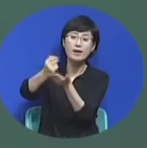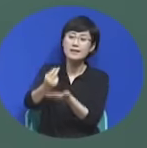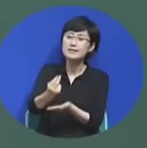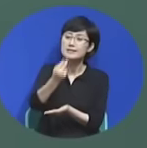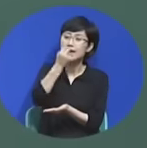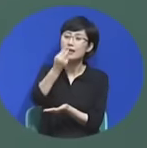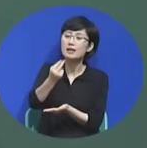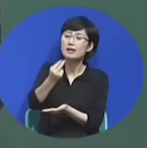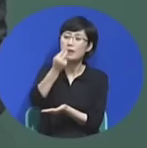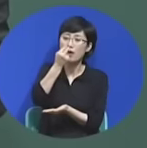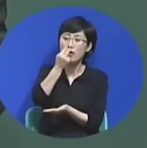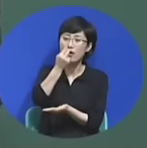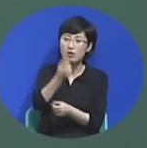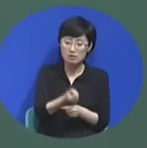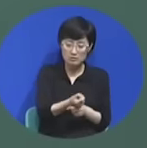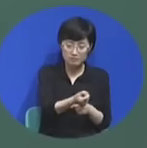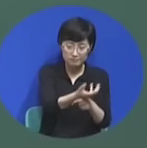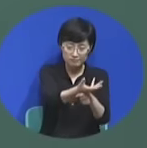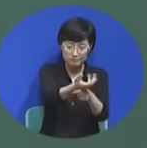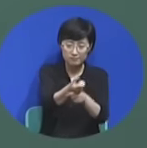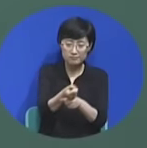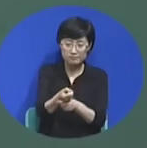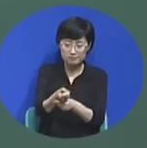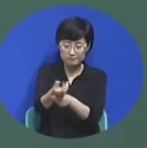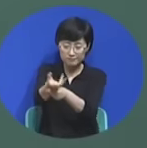그곳에 확 미치기 시작하는 거예요.